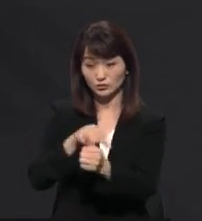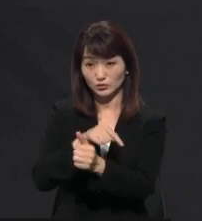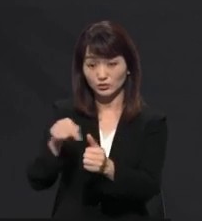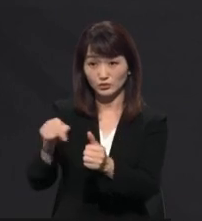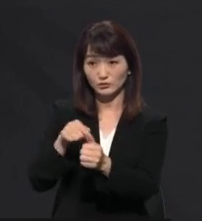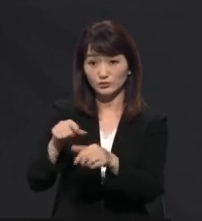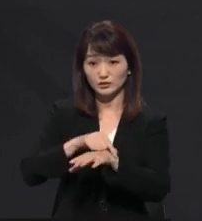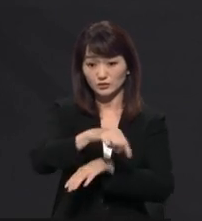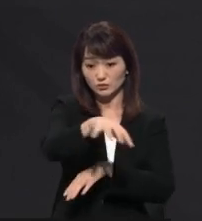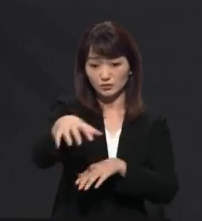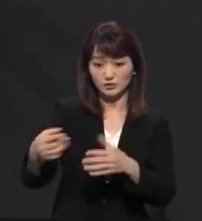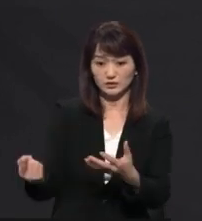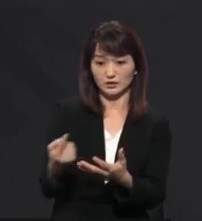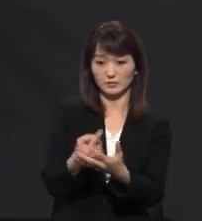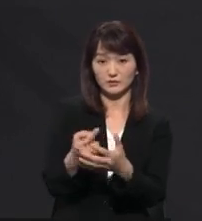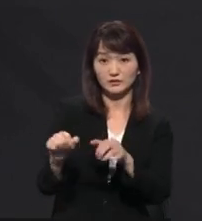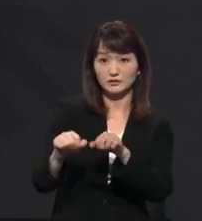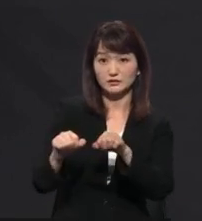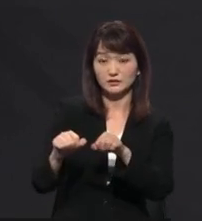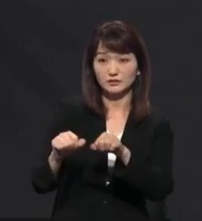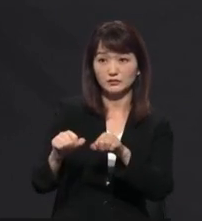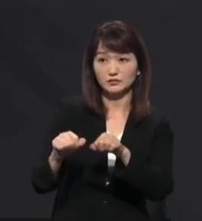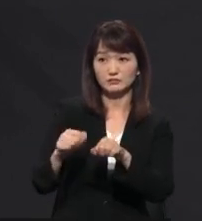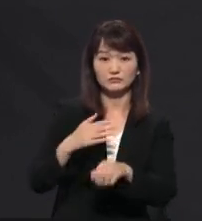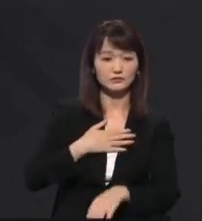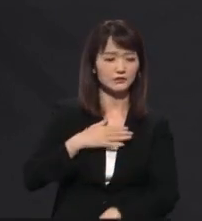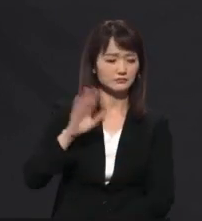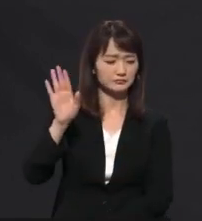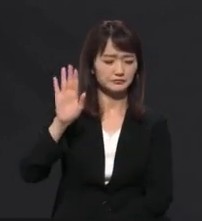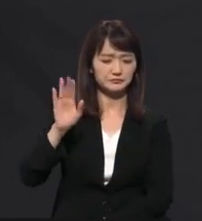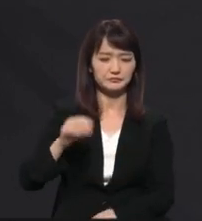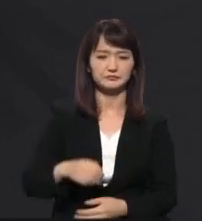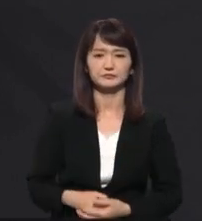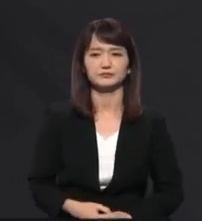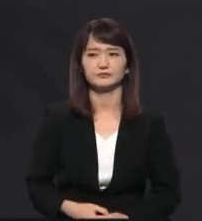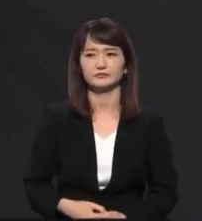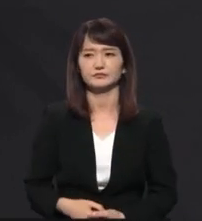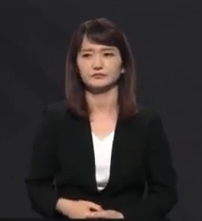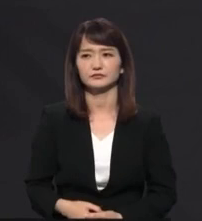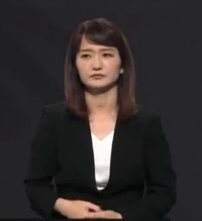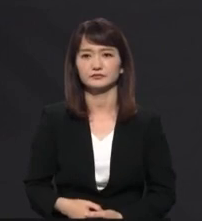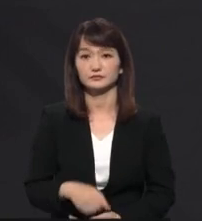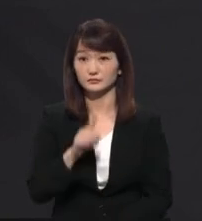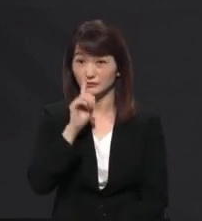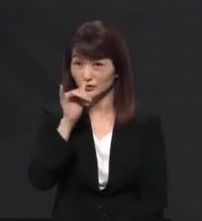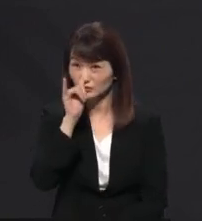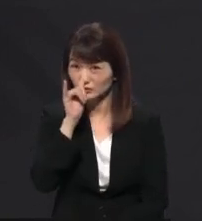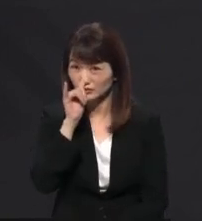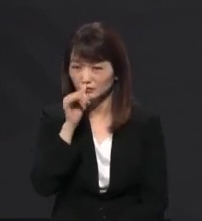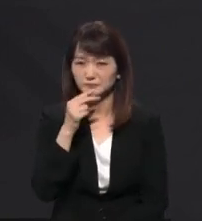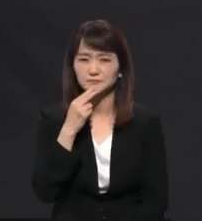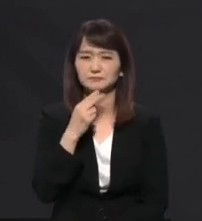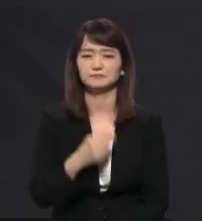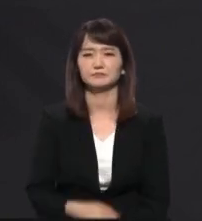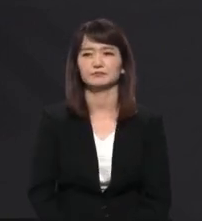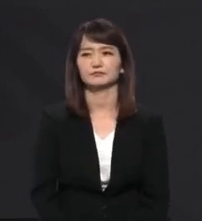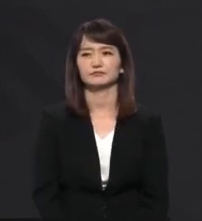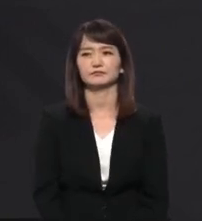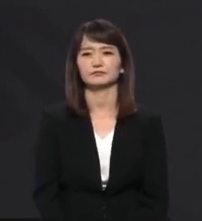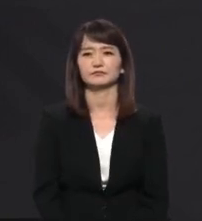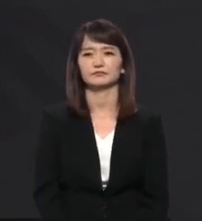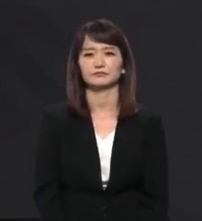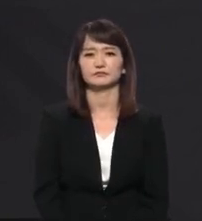살자라는 이러한 요구에 대해서 나는 안 한다라는 이야기를 할 수 있겠습니까 다 많이 생각하고